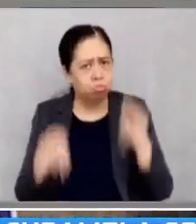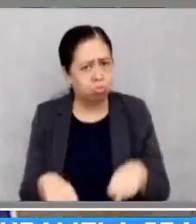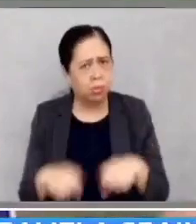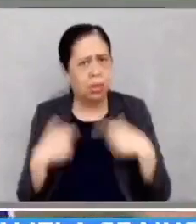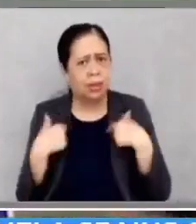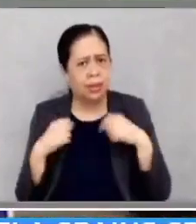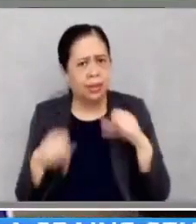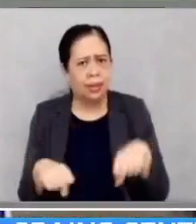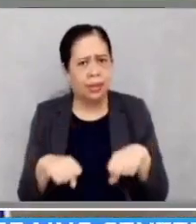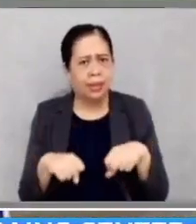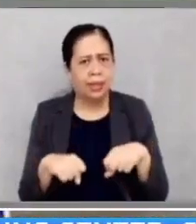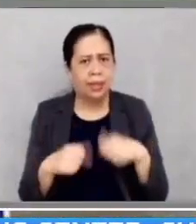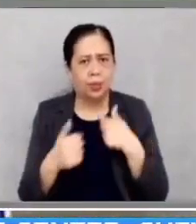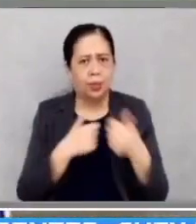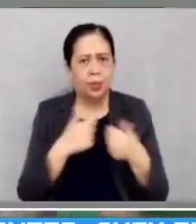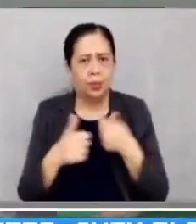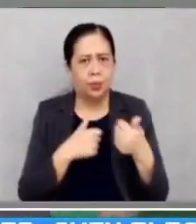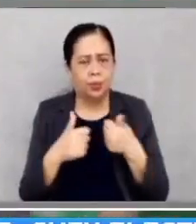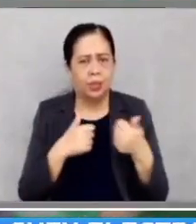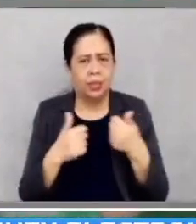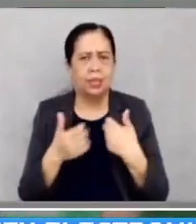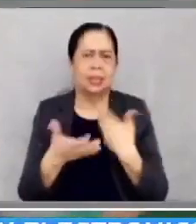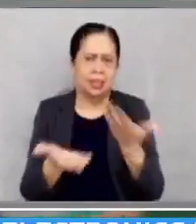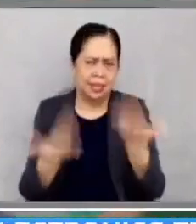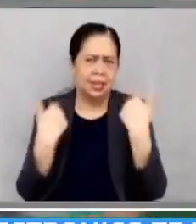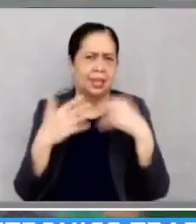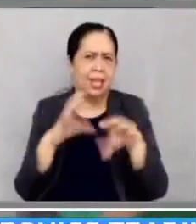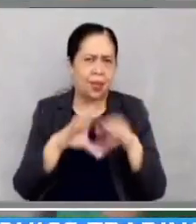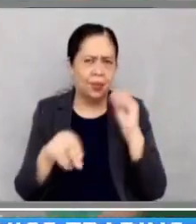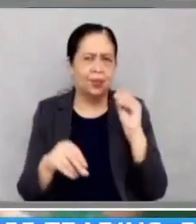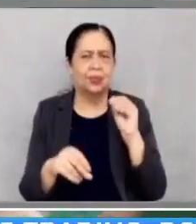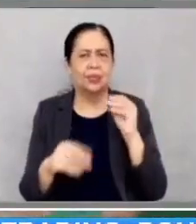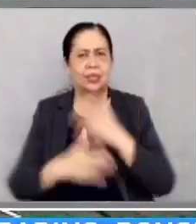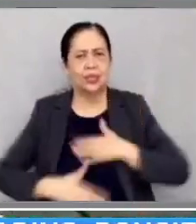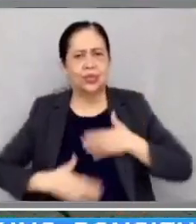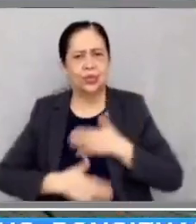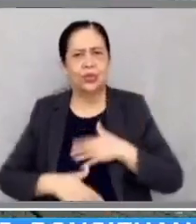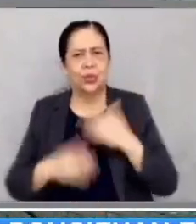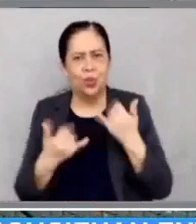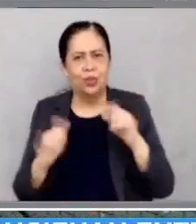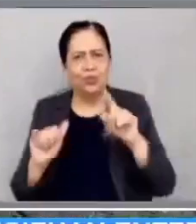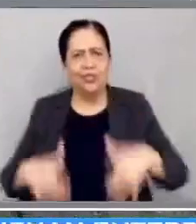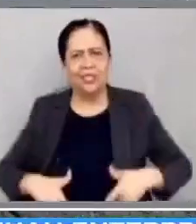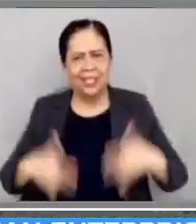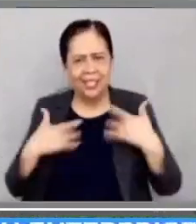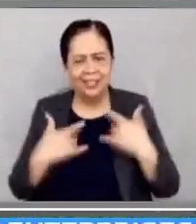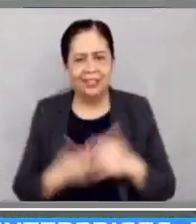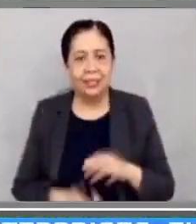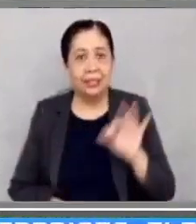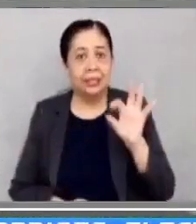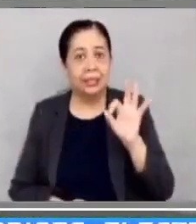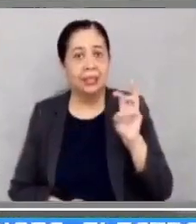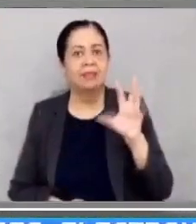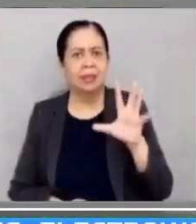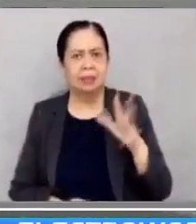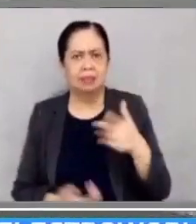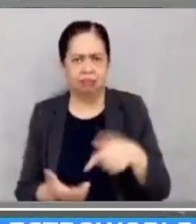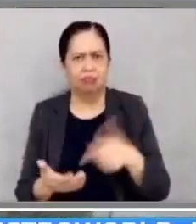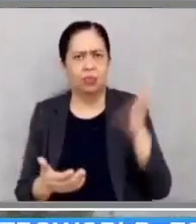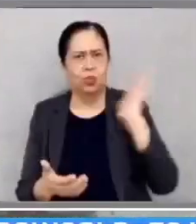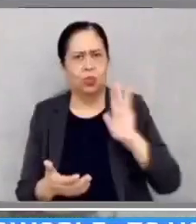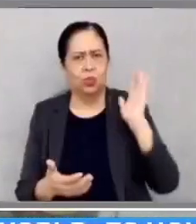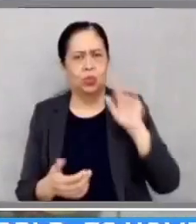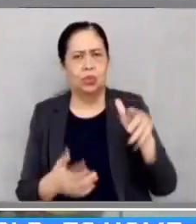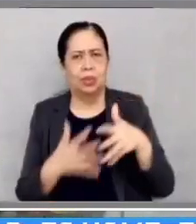I can compete. Get out and enjoy while you are still kicking. 1965 pa ito nagsimula sa Amerika, pero